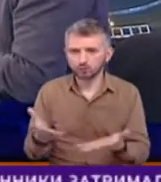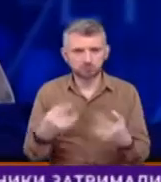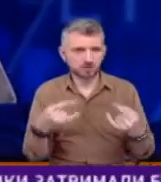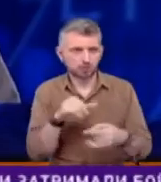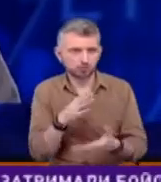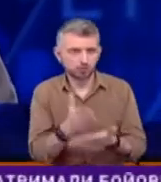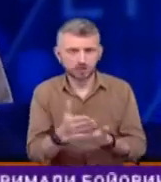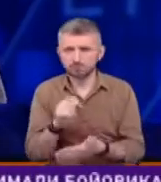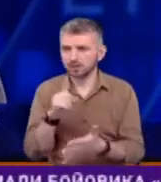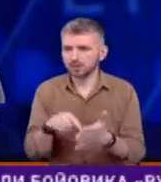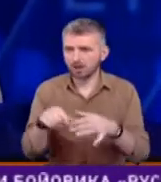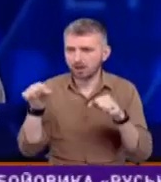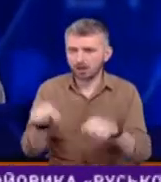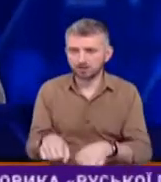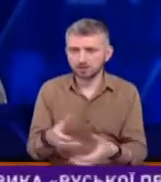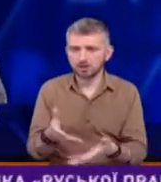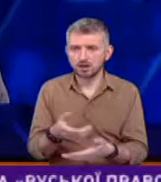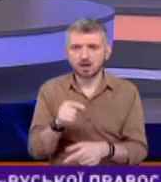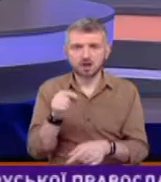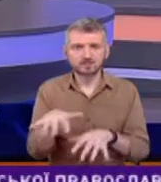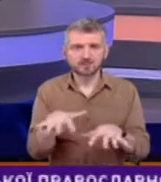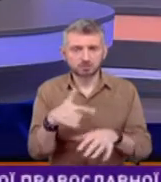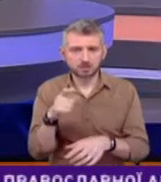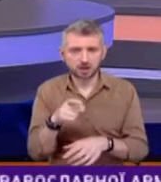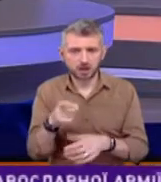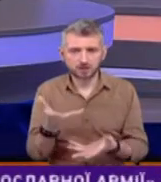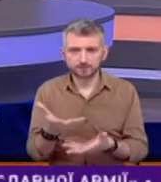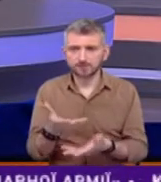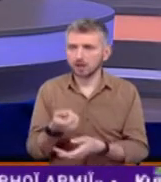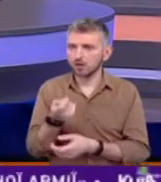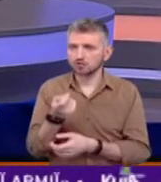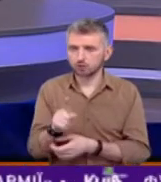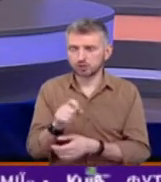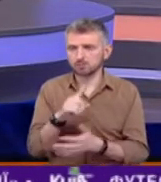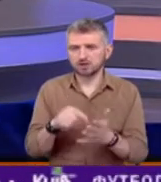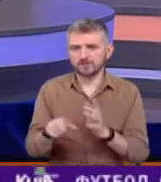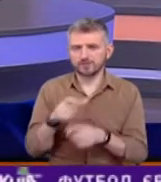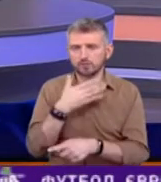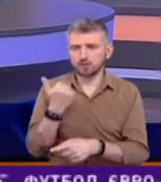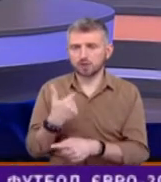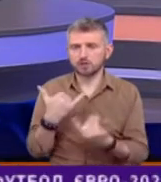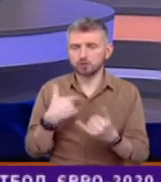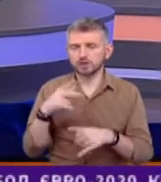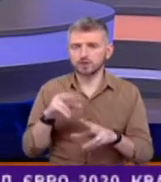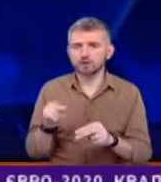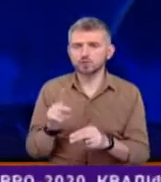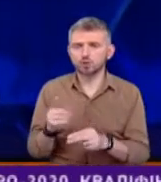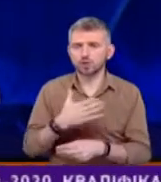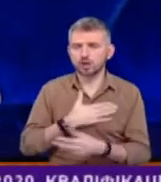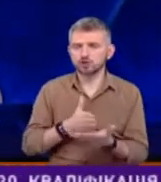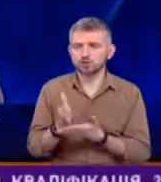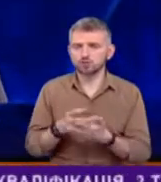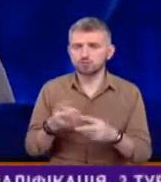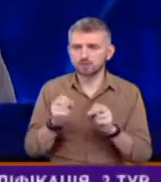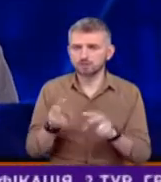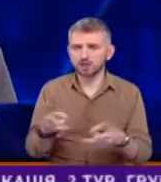питань лишається дуже багато і жодне, абсолютно жодне без відповіді. Тому на сьогодні я вважав би, що все ж таки нашій Службі